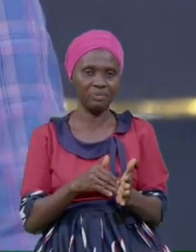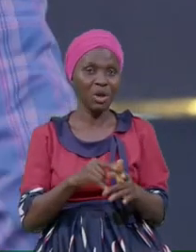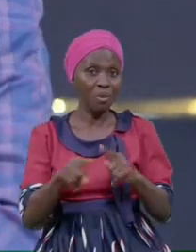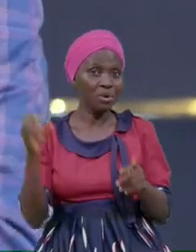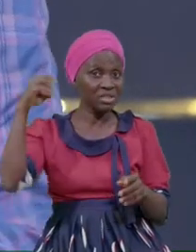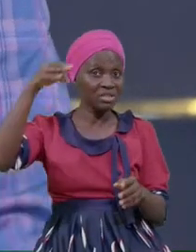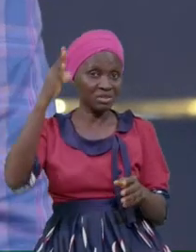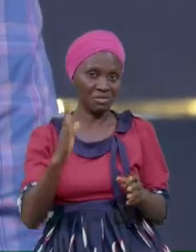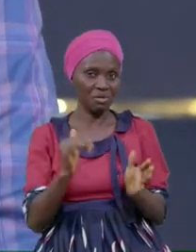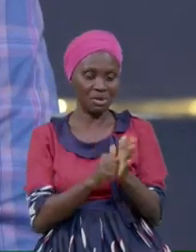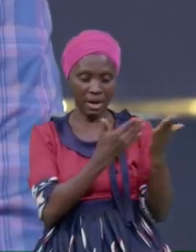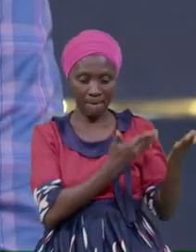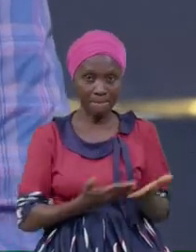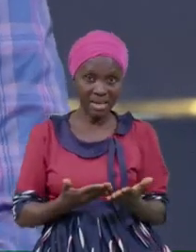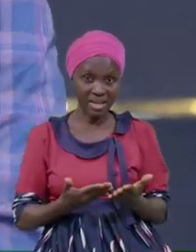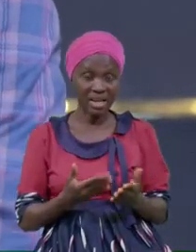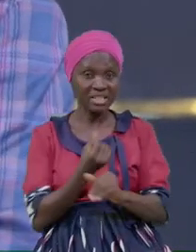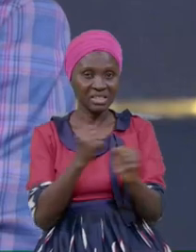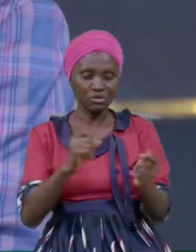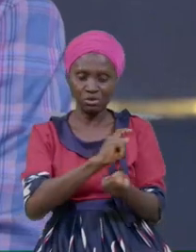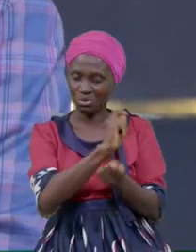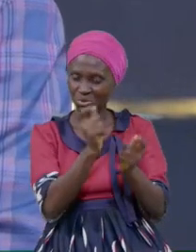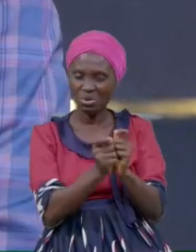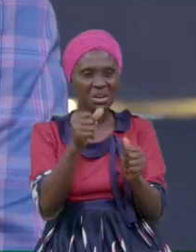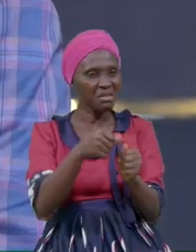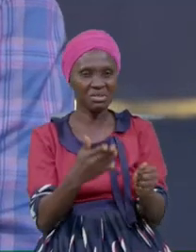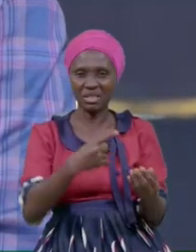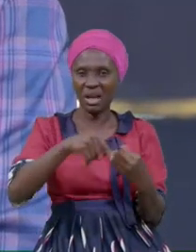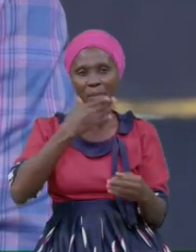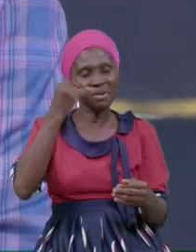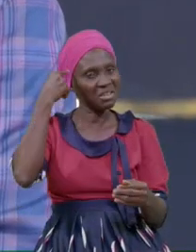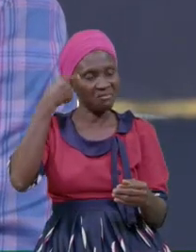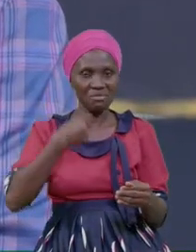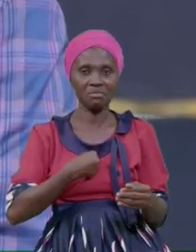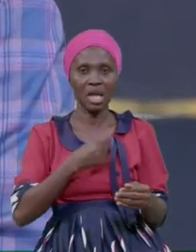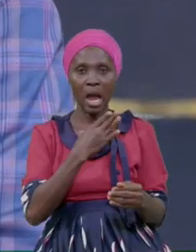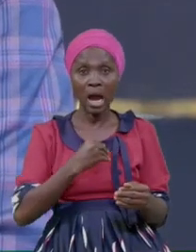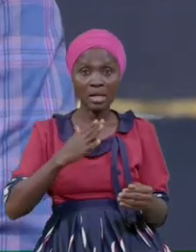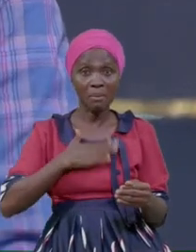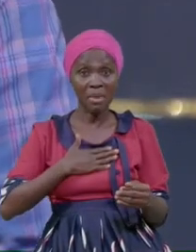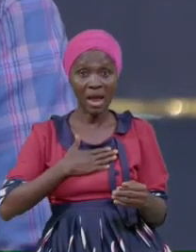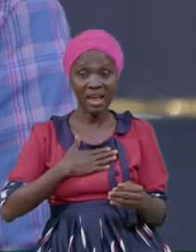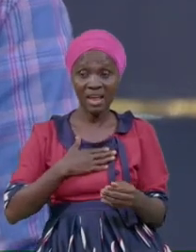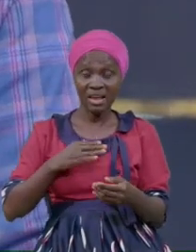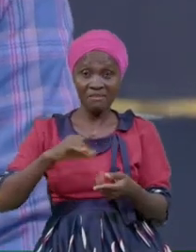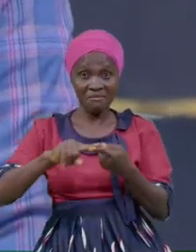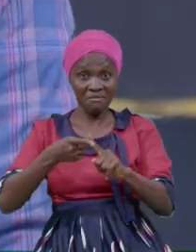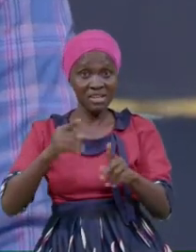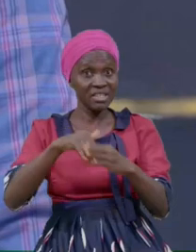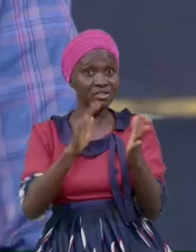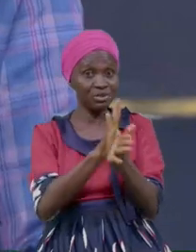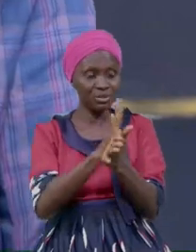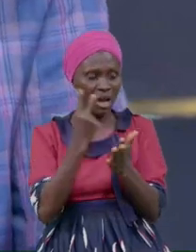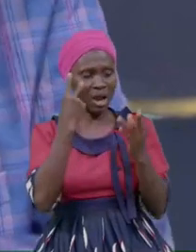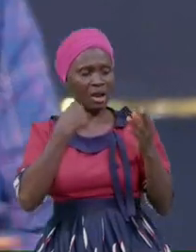vie. Et les autres camarades de classe où j'allais à l'école m'ont vu comme étant différent, distinct